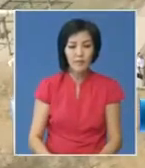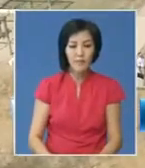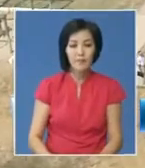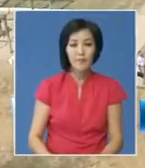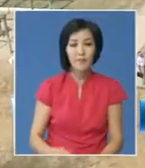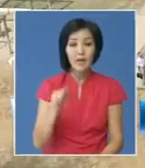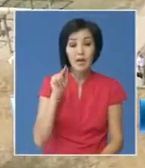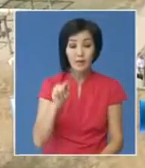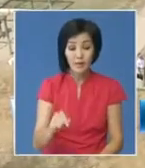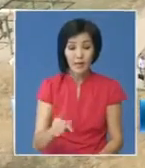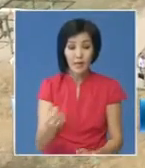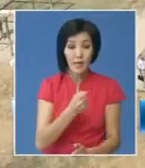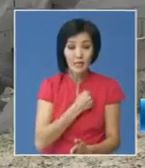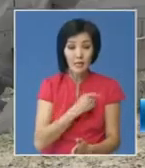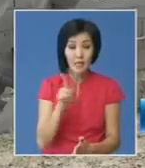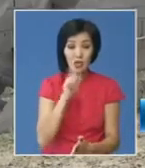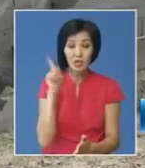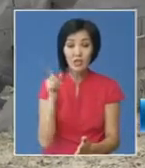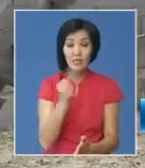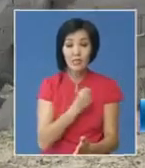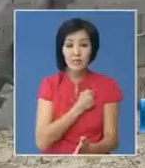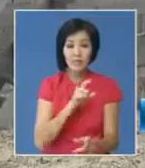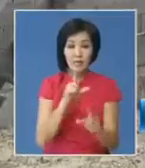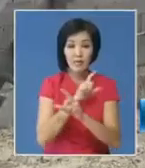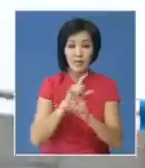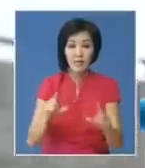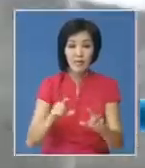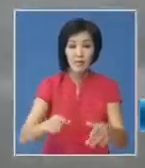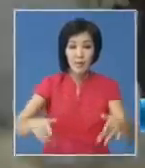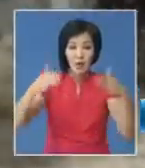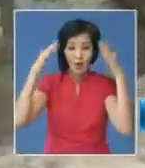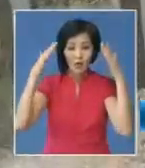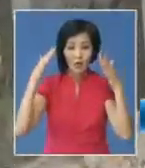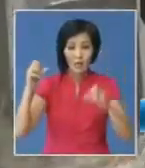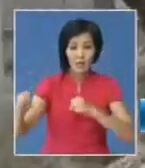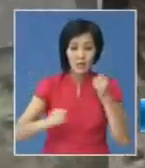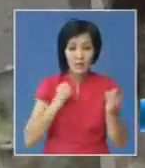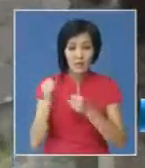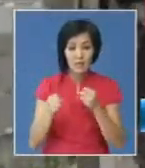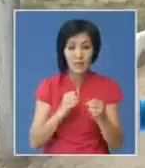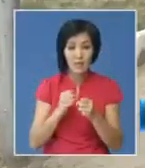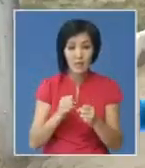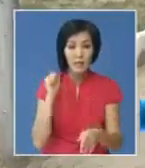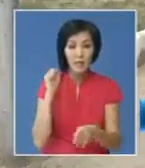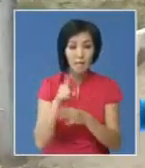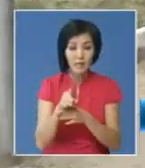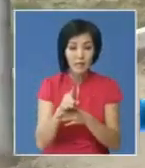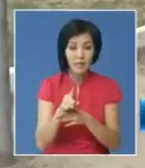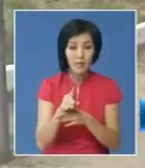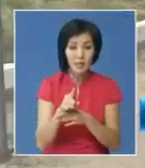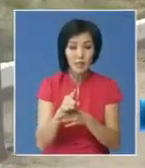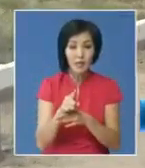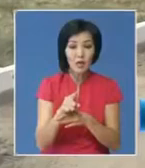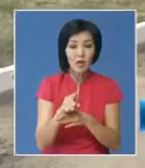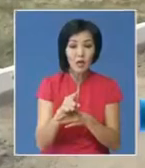Ал мына әскери борышын өтеп жүрген сарбаздар арнайы кешенде әуе десанттық дайындықтан өтіп жатыр. Оларға жүктелетін міндет пен жауапкершілік ерекше.